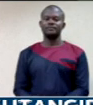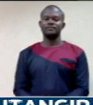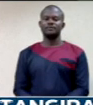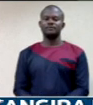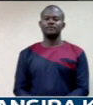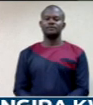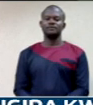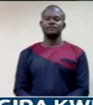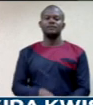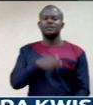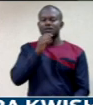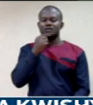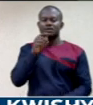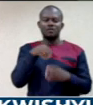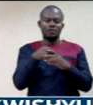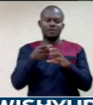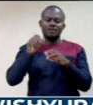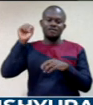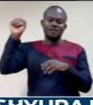ngo bava mu ntara baza mu mujyi,